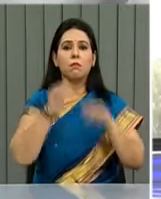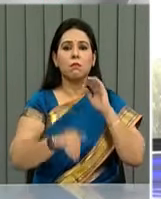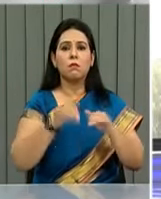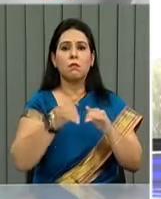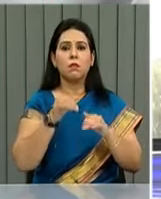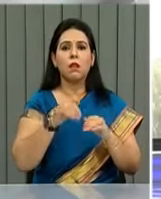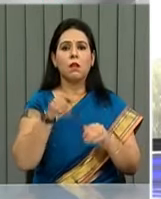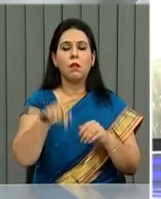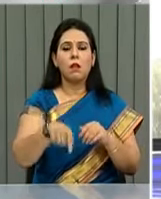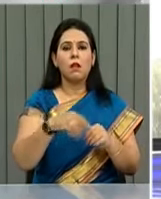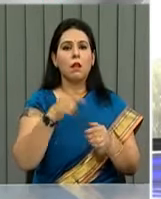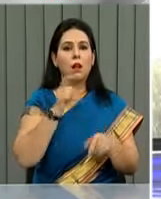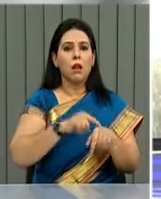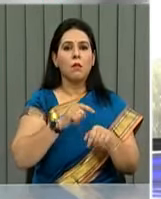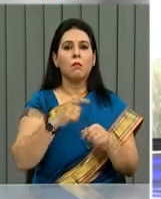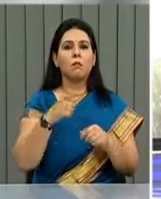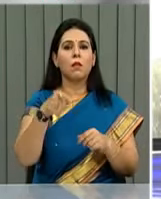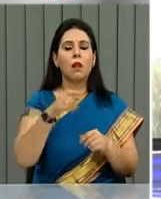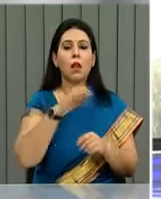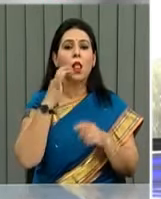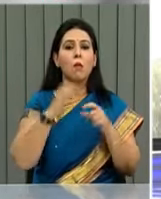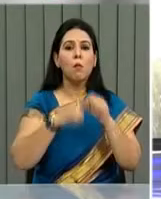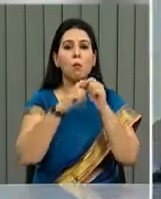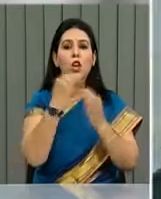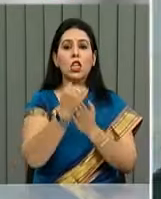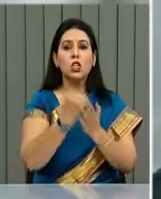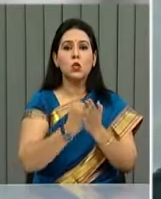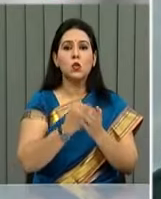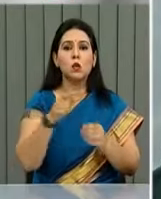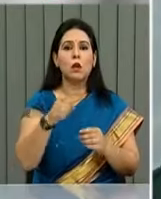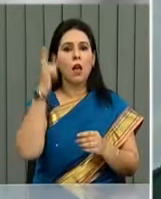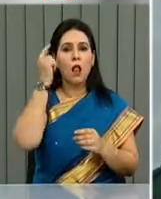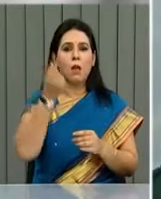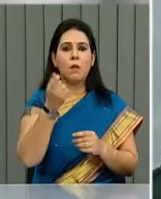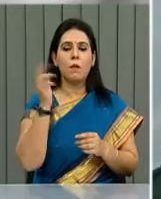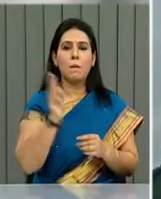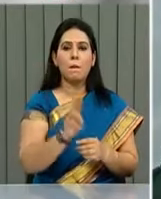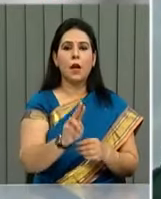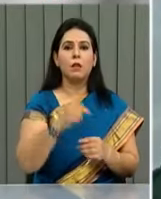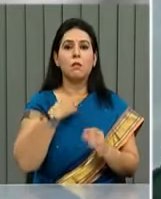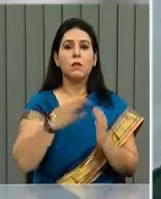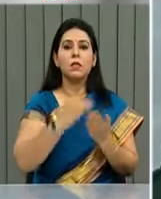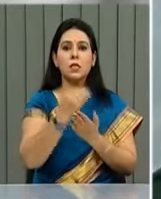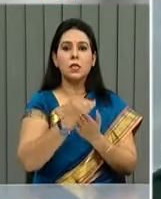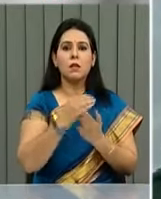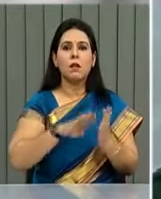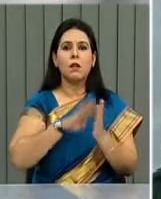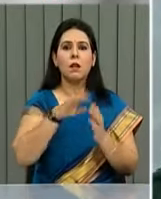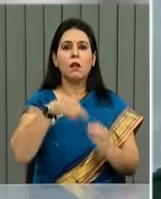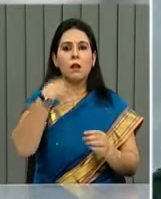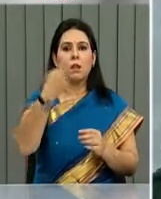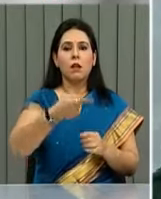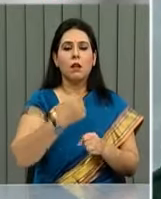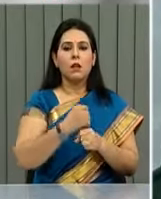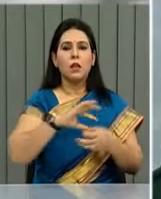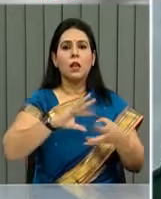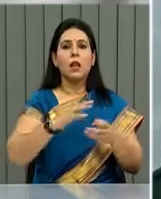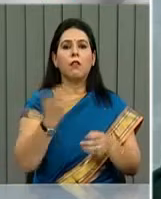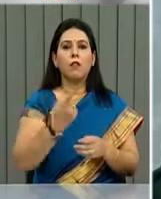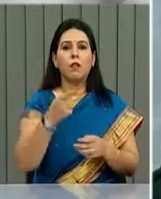बड़ा मुद्दा बन गया था। काले धन को वापस लाने के लिए और हमारे सिस्टम में आगे जाके काला धन जनरेट ना हो,